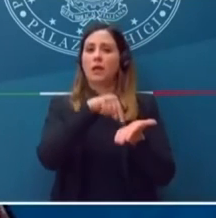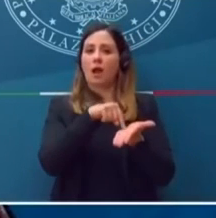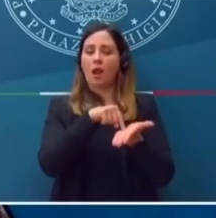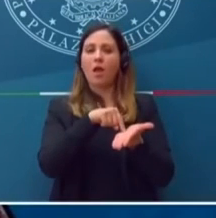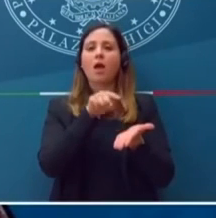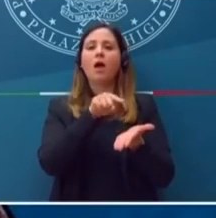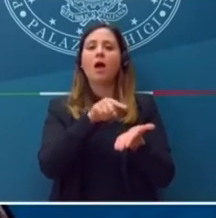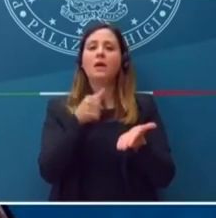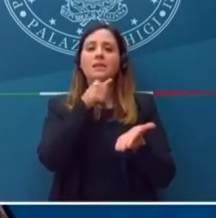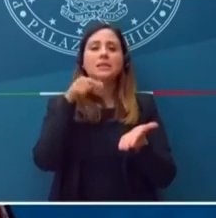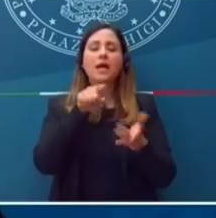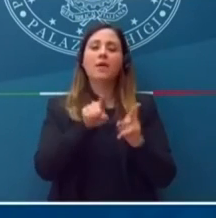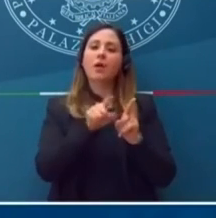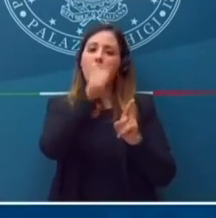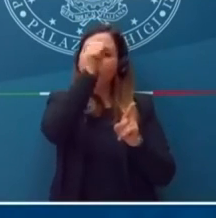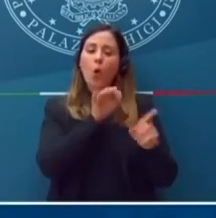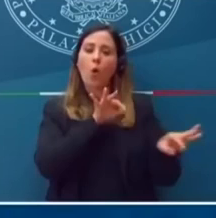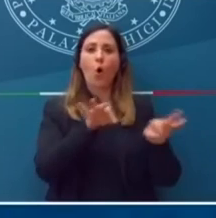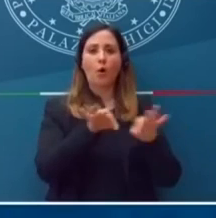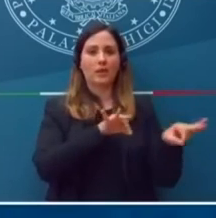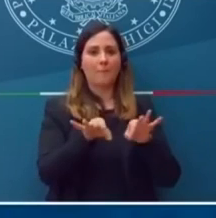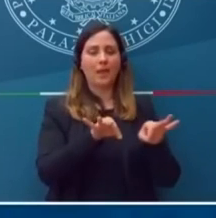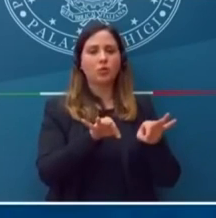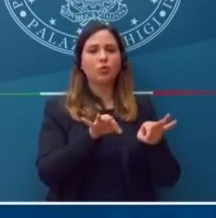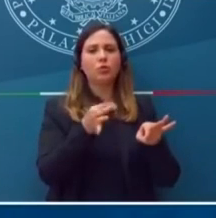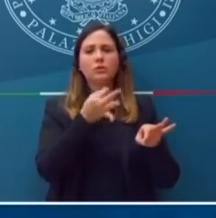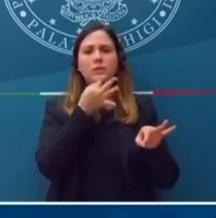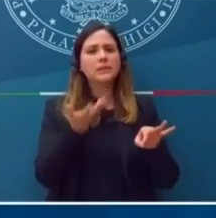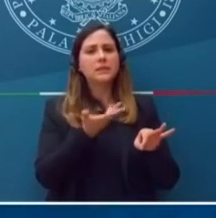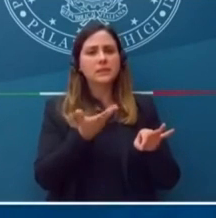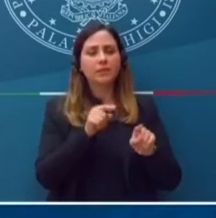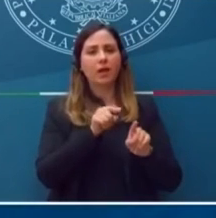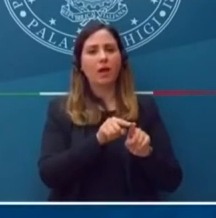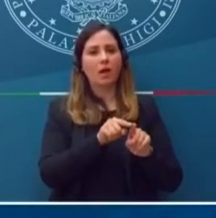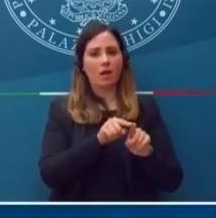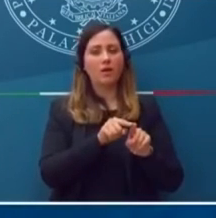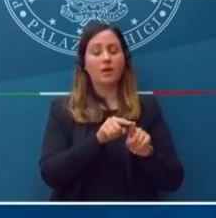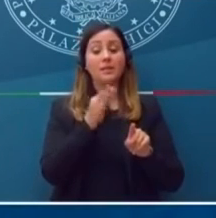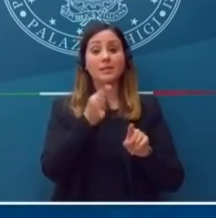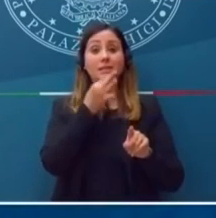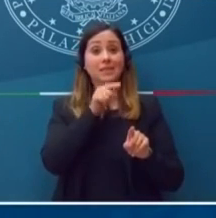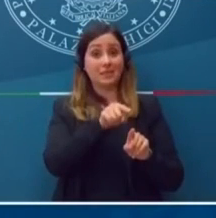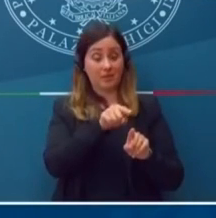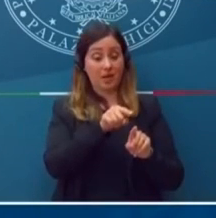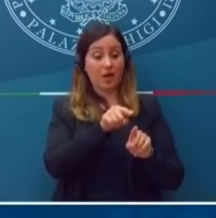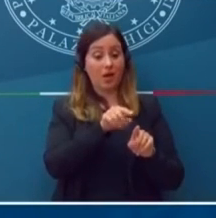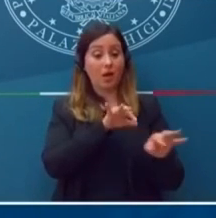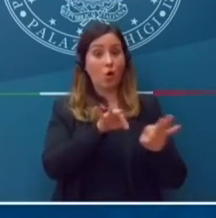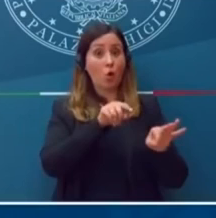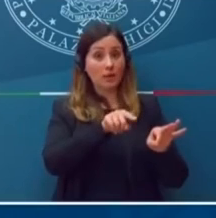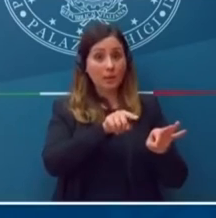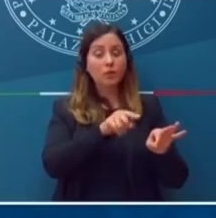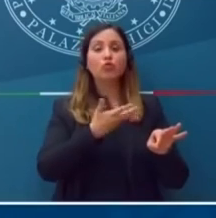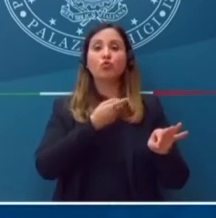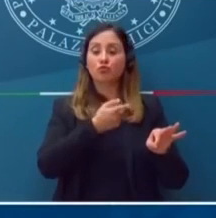di coordinamento e sostanzialmente significa cosa? Significa che riceve il denaro dalla Commissione